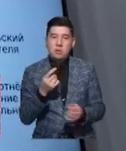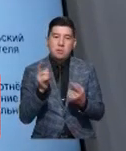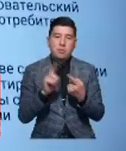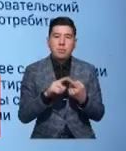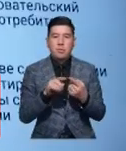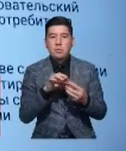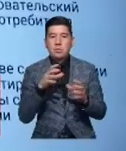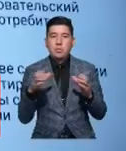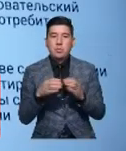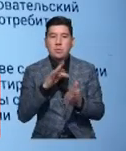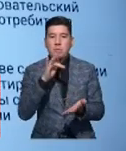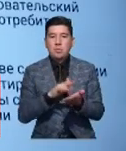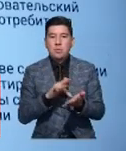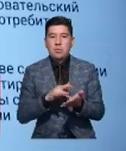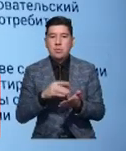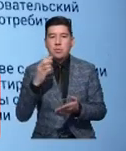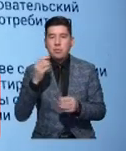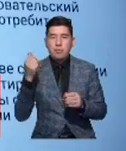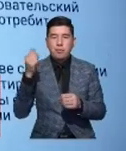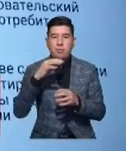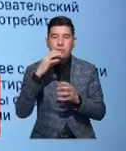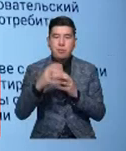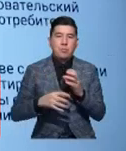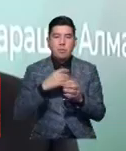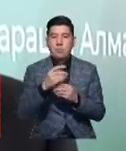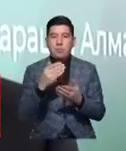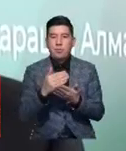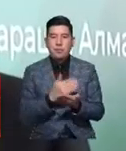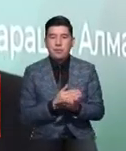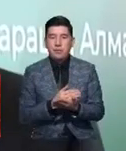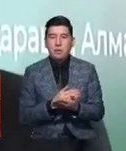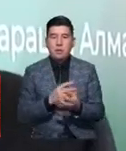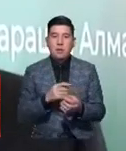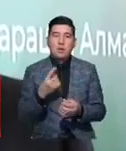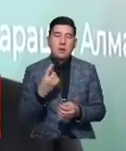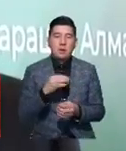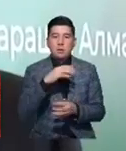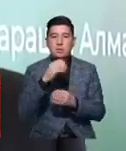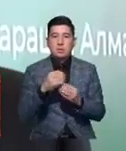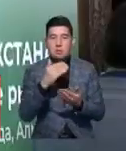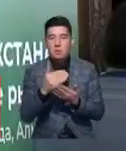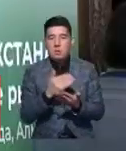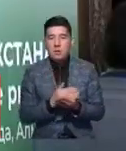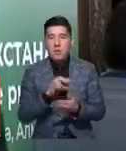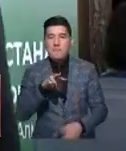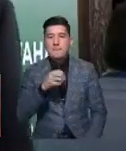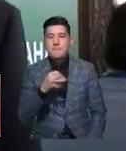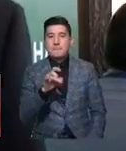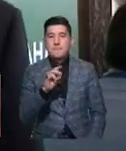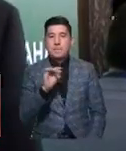трех центробанков мира, участвующих в тестировании данной платформы. Это обязательство к Центральному банку, что